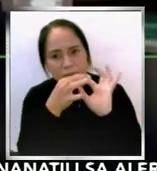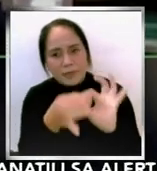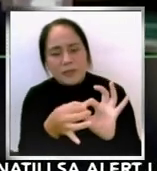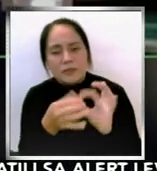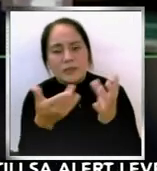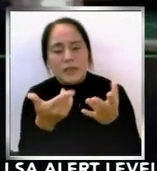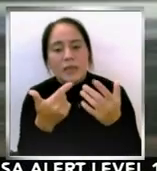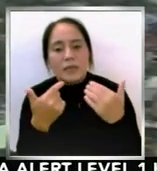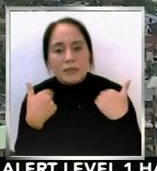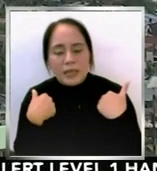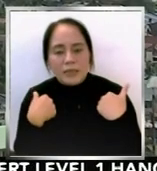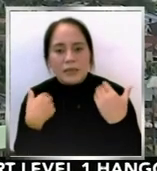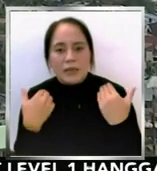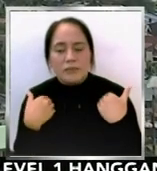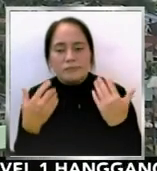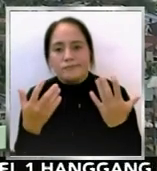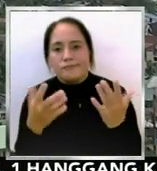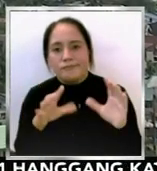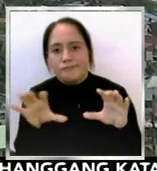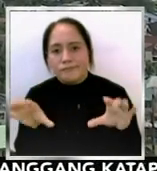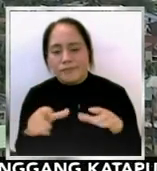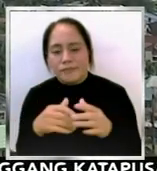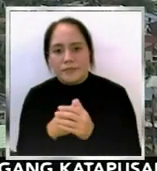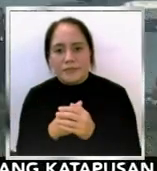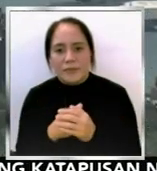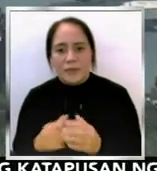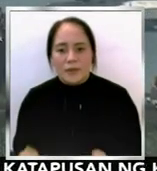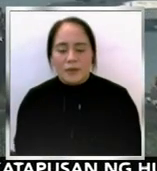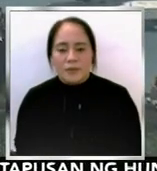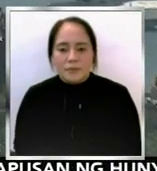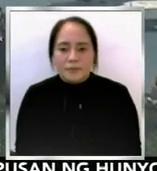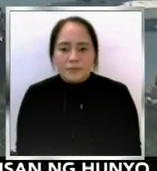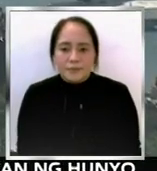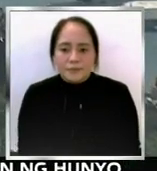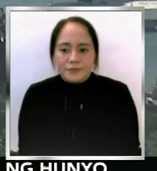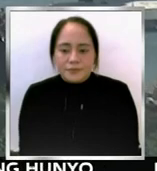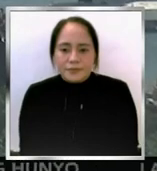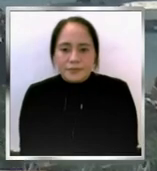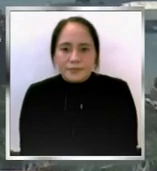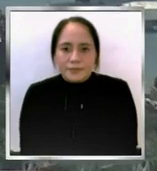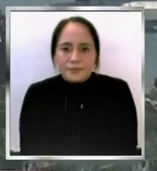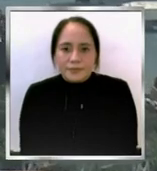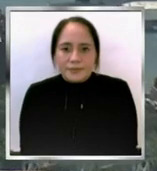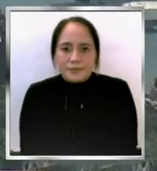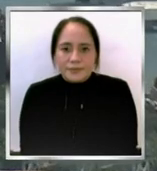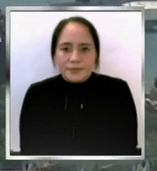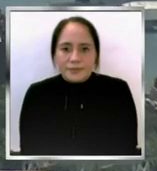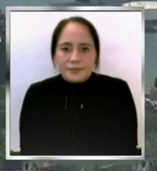particular action. Sanima Refra, nakatutok, 24 oras.